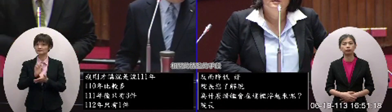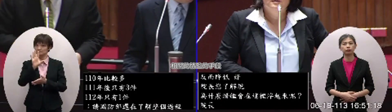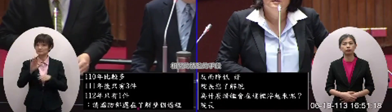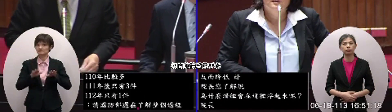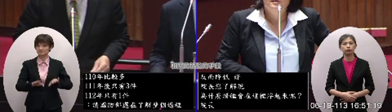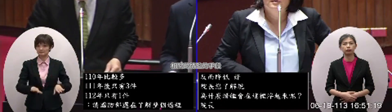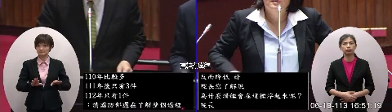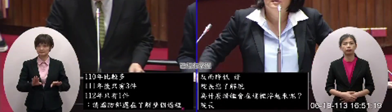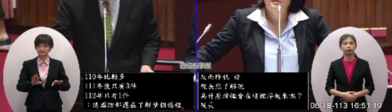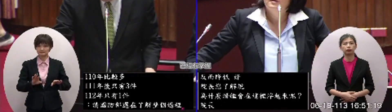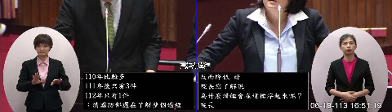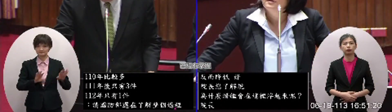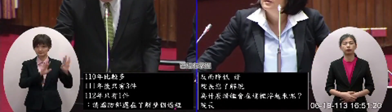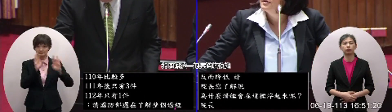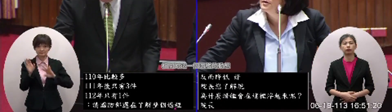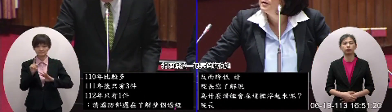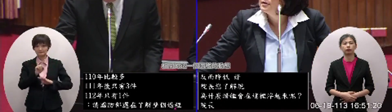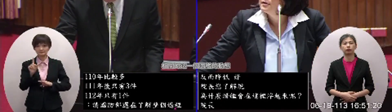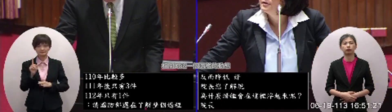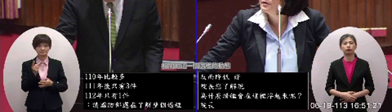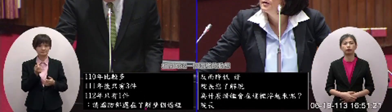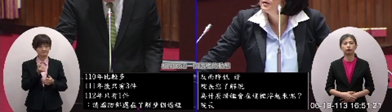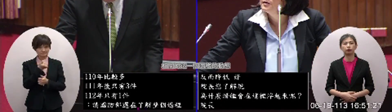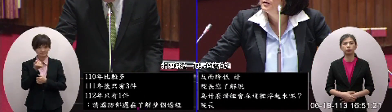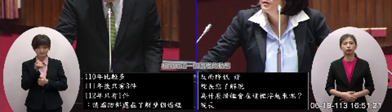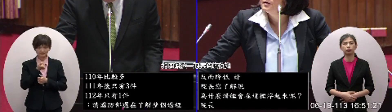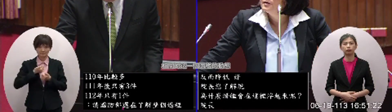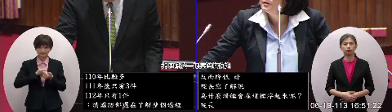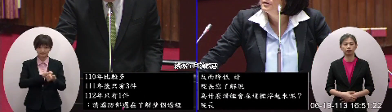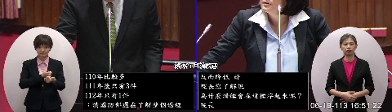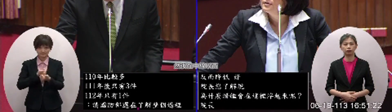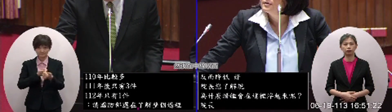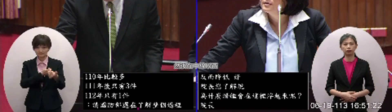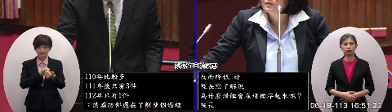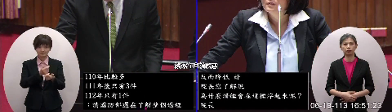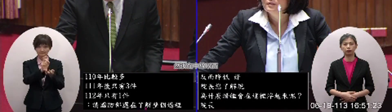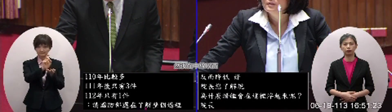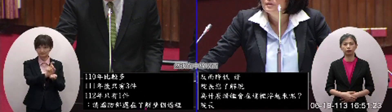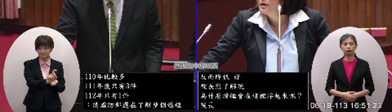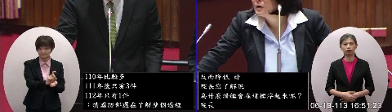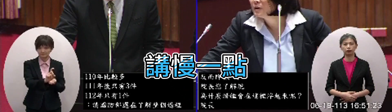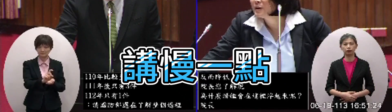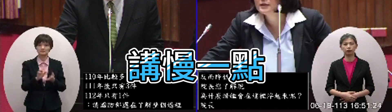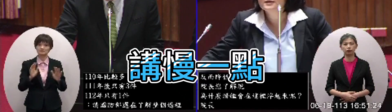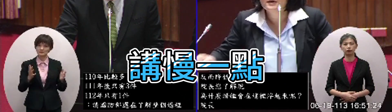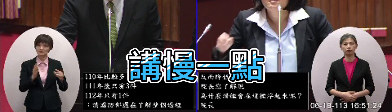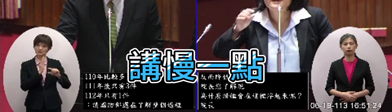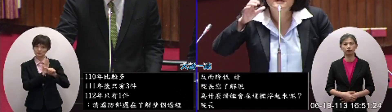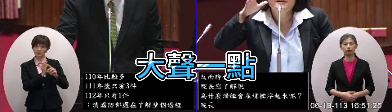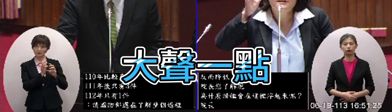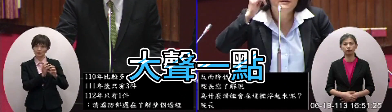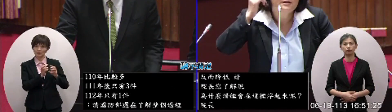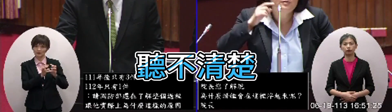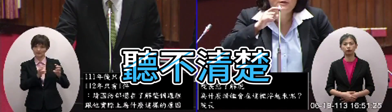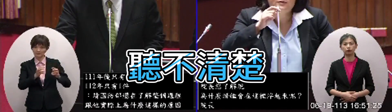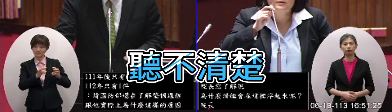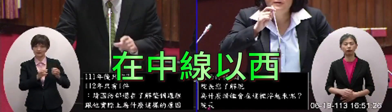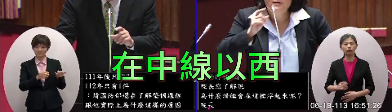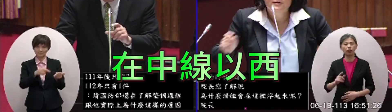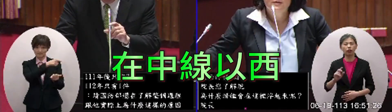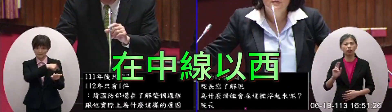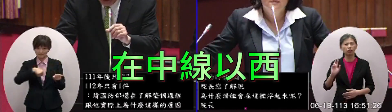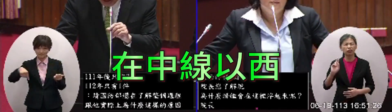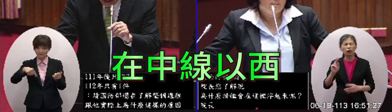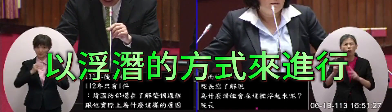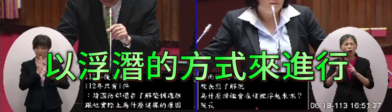相关的情监手段，已经有掌握相关的这一个潜舰的动态，然后在中线以西以浮潜的方式。 讲慢一点，大声一点，听不清楚。